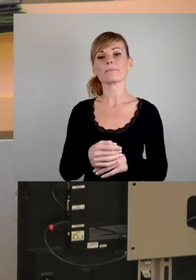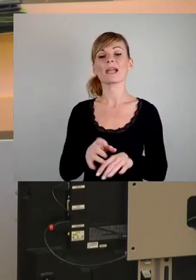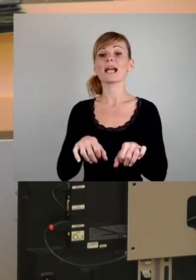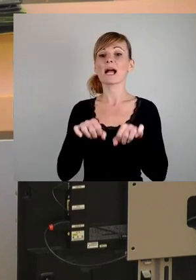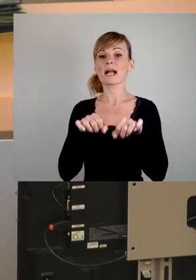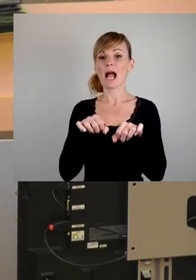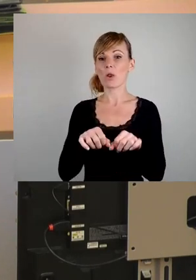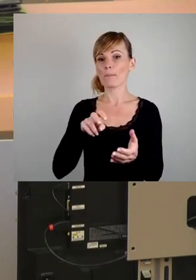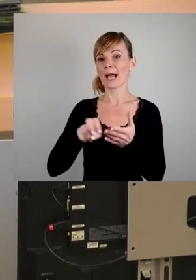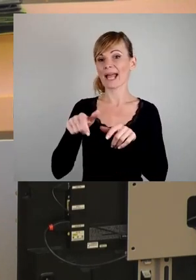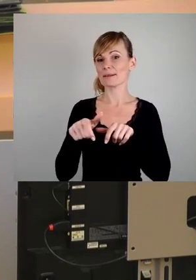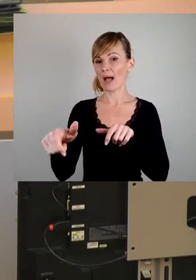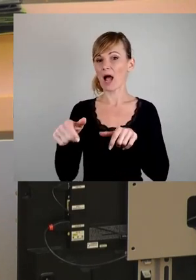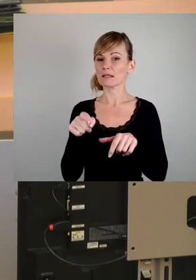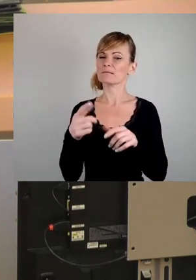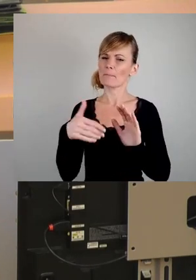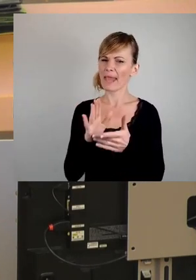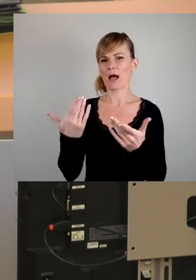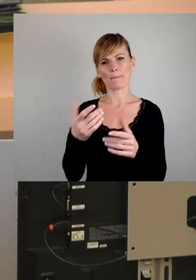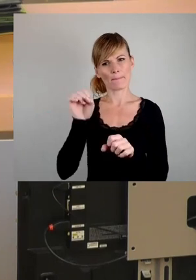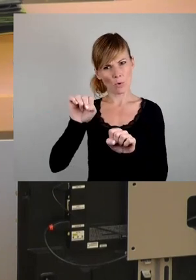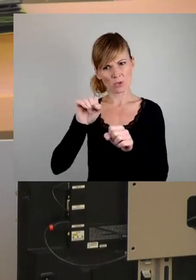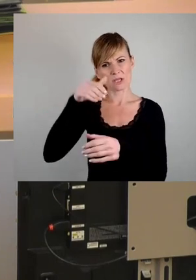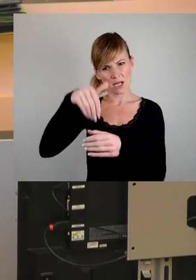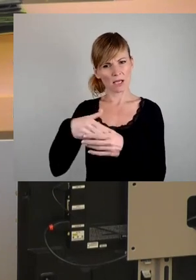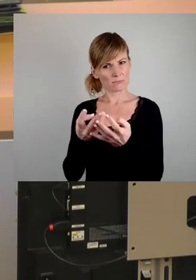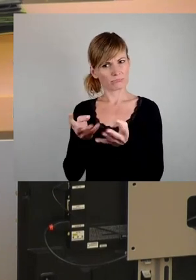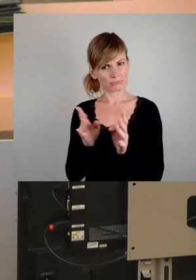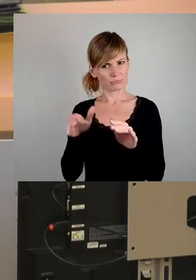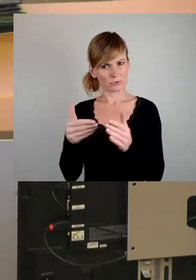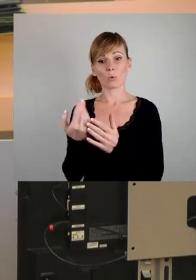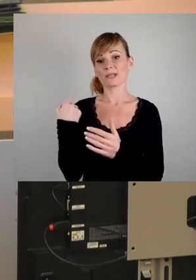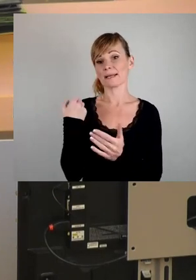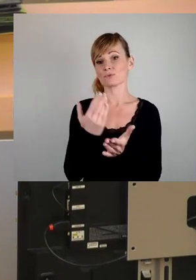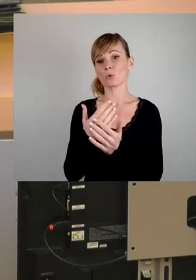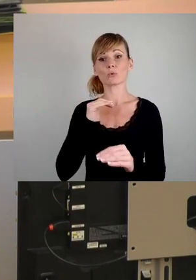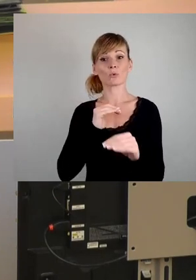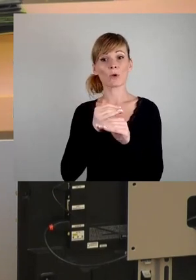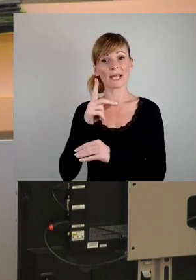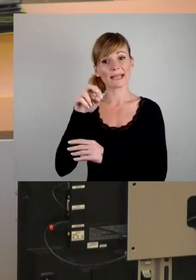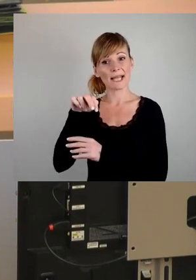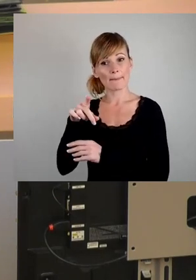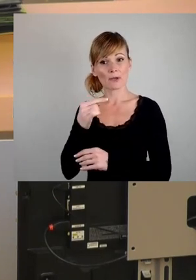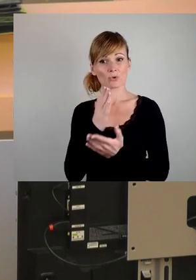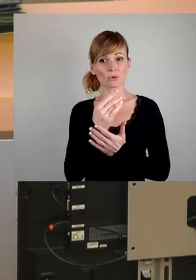Gelände, was deutlich mehr Potenzial hat und, Kollege Deppe hat es gerade erwähnt, ein Gelände, was sich erst im Laufe des